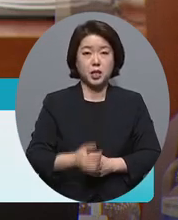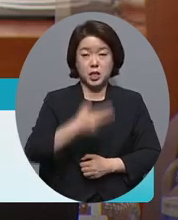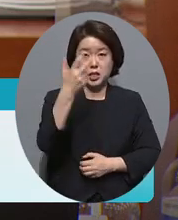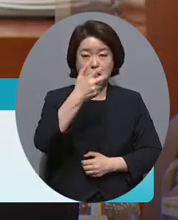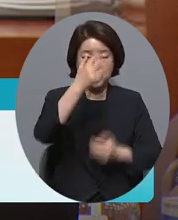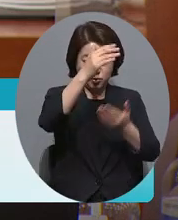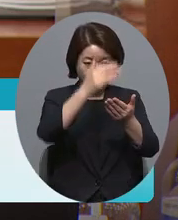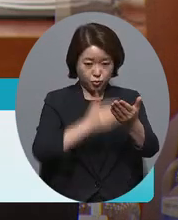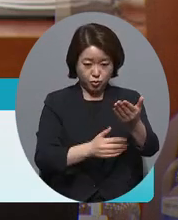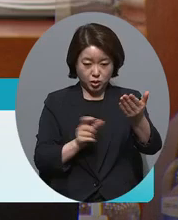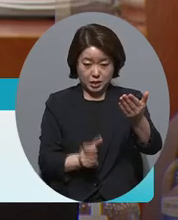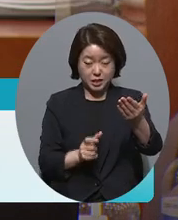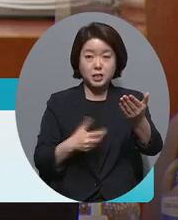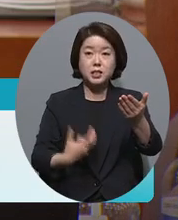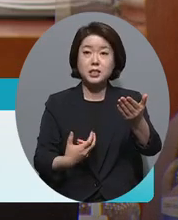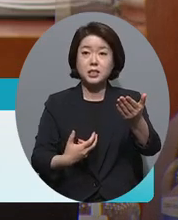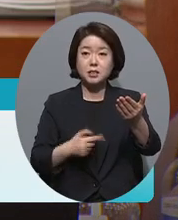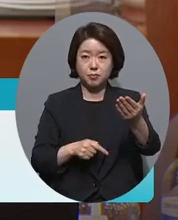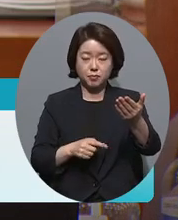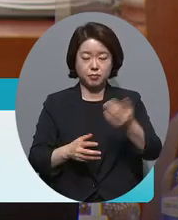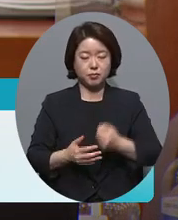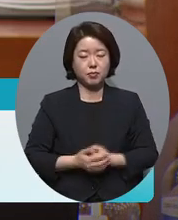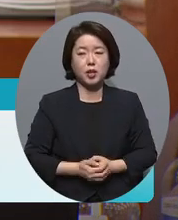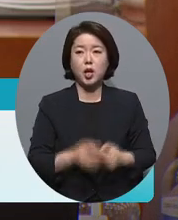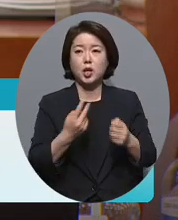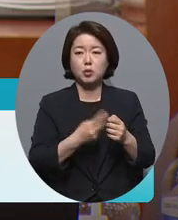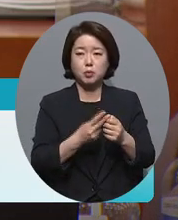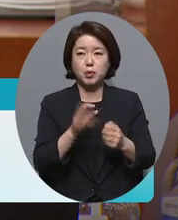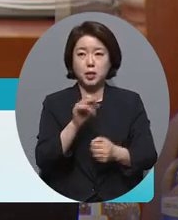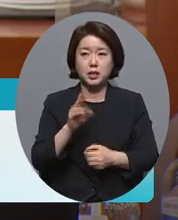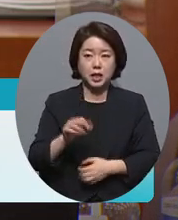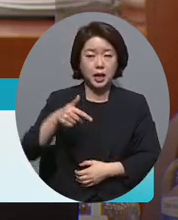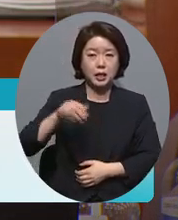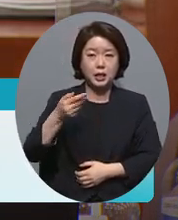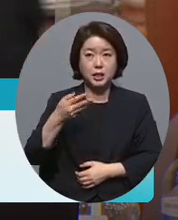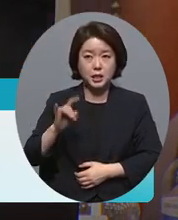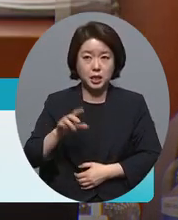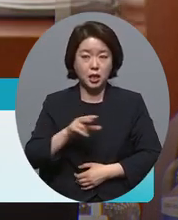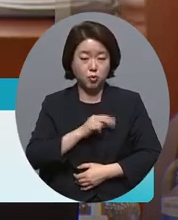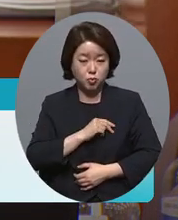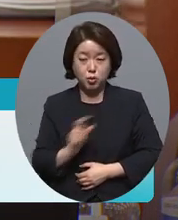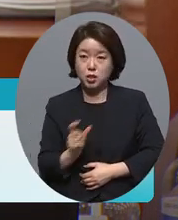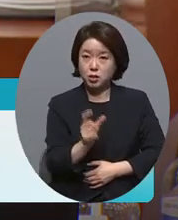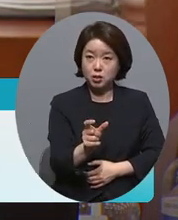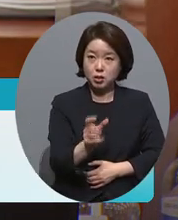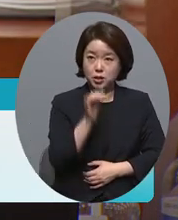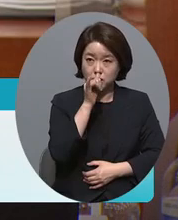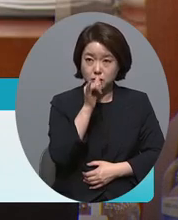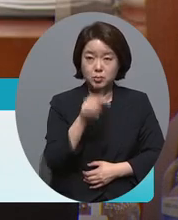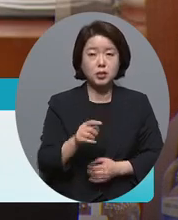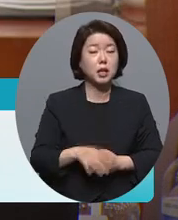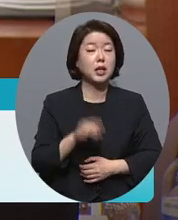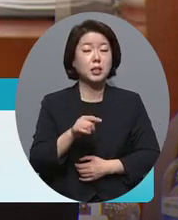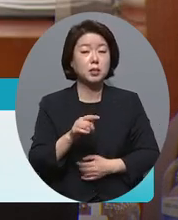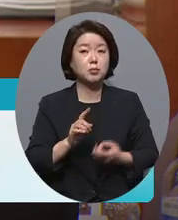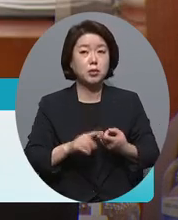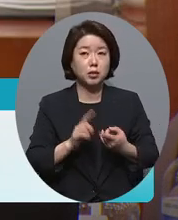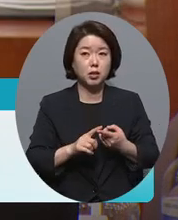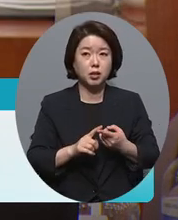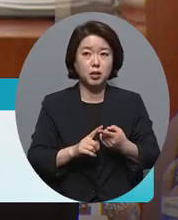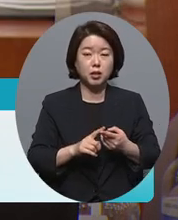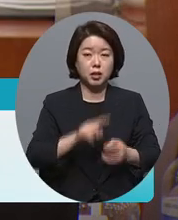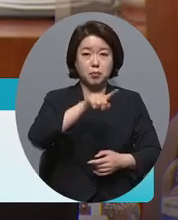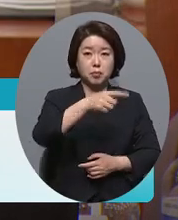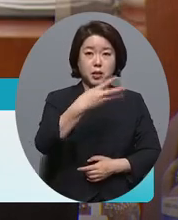중에 70도 그랬습니다 두 번째 양기대 의원님이 등장하십니다 이분의 경우는